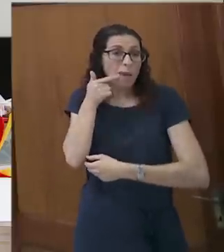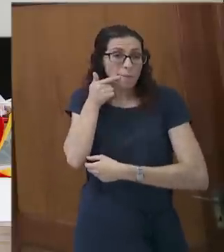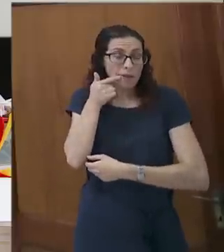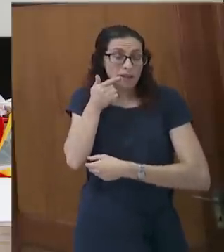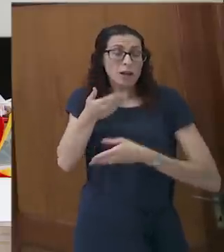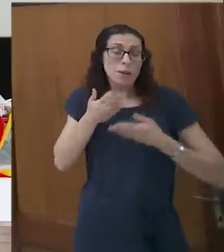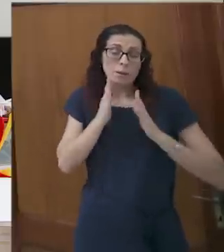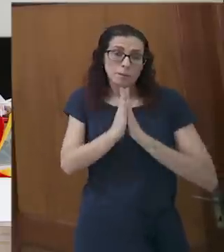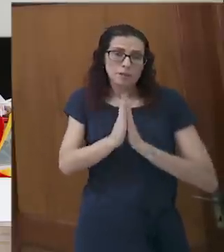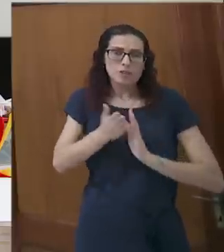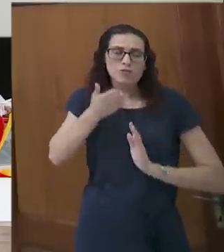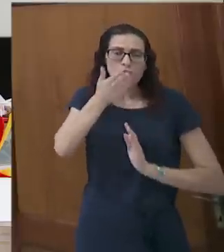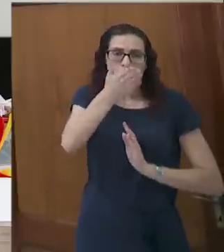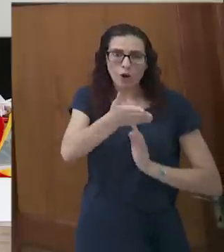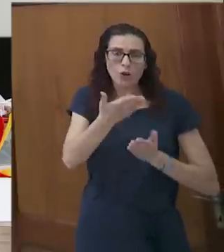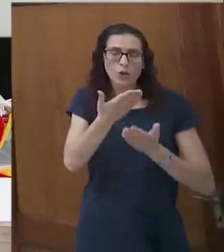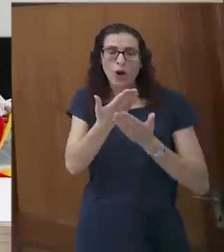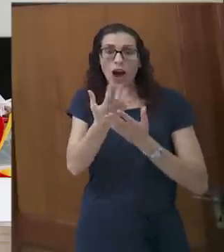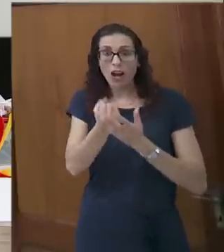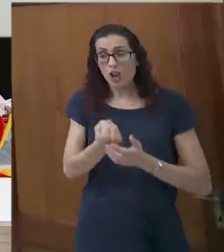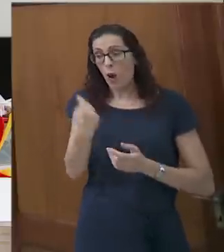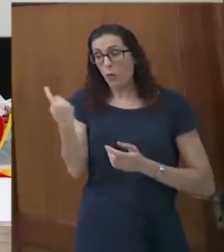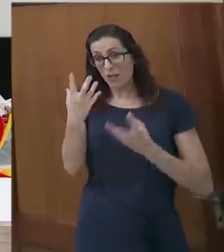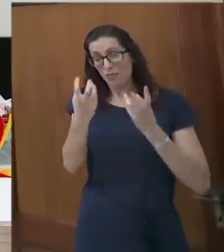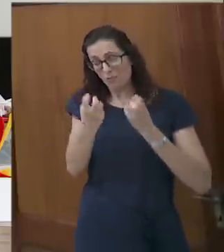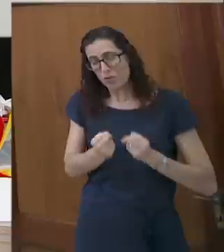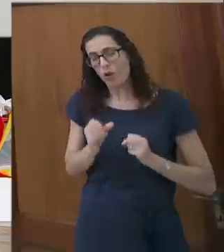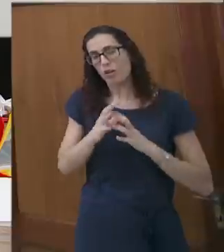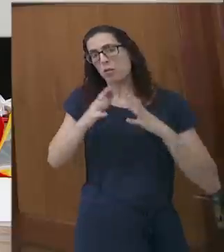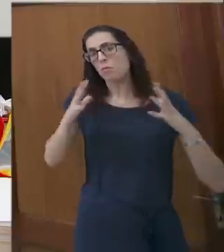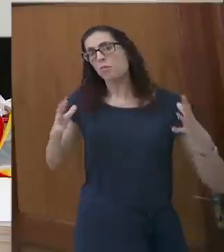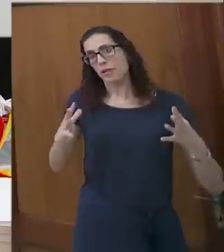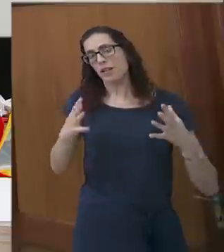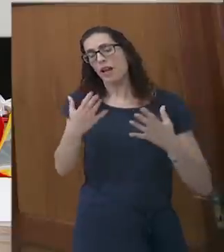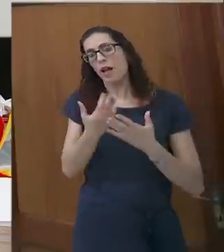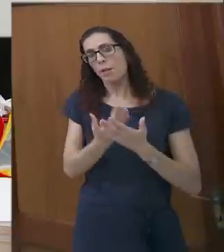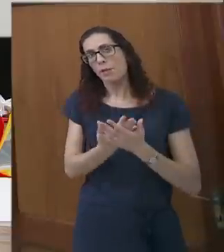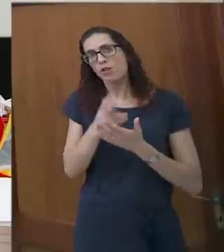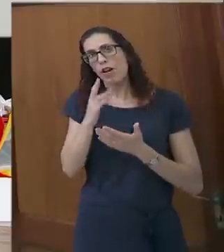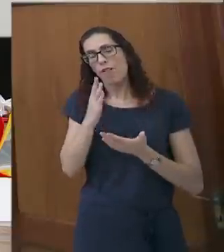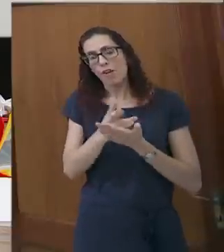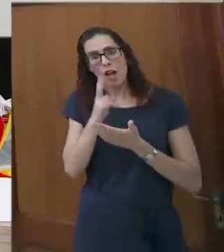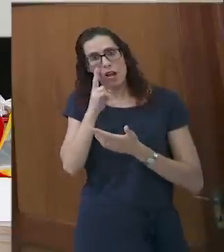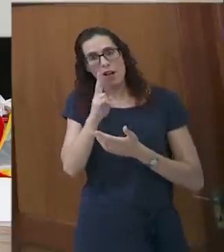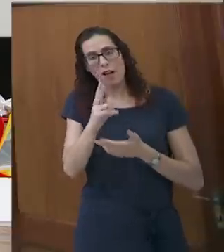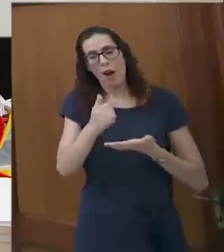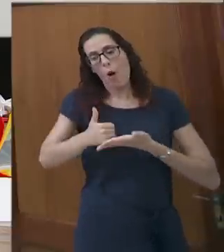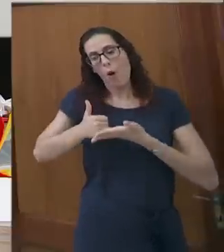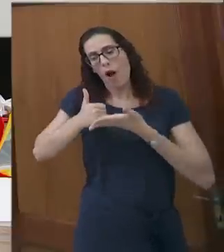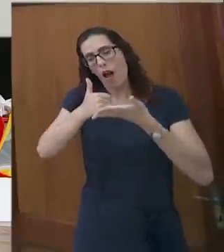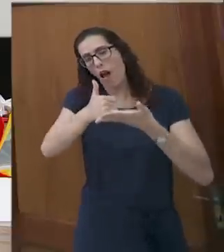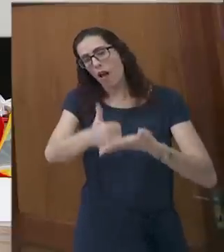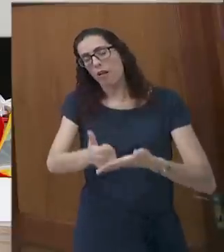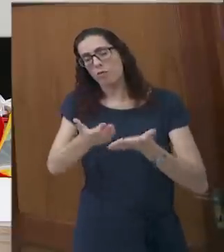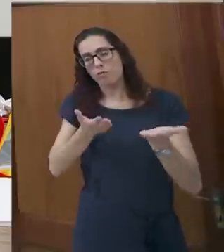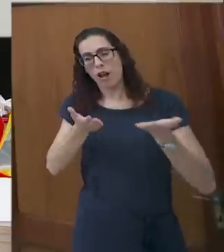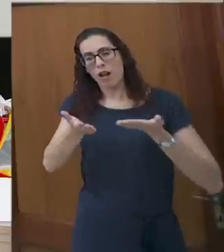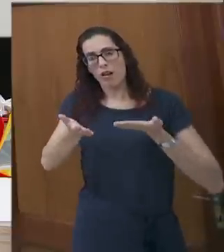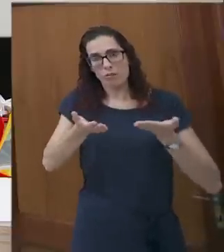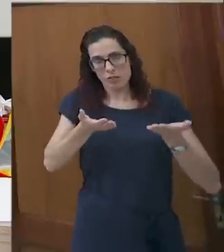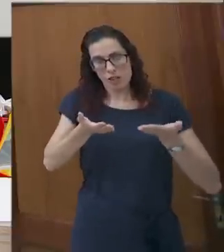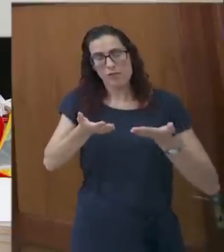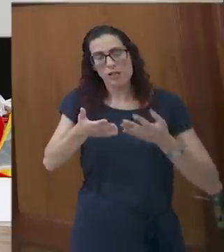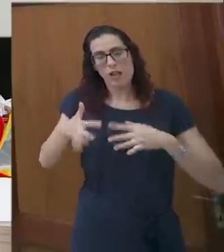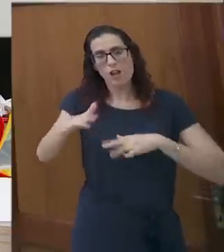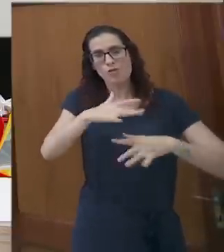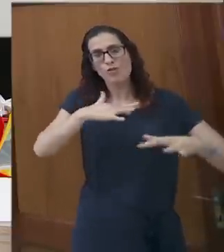ta' nies li jagħtu id-demm. Nitolbu biex f'din naraw tassew kontribut importanti għal